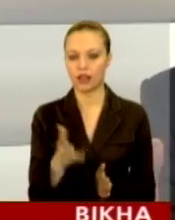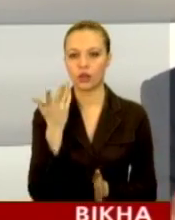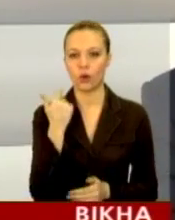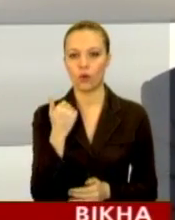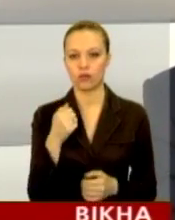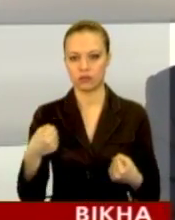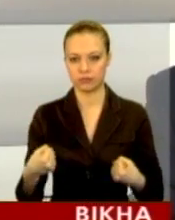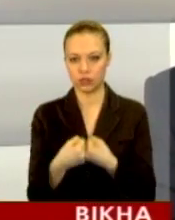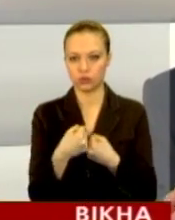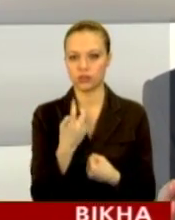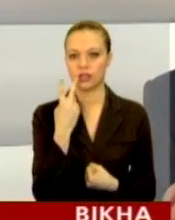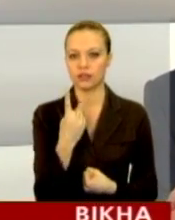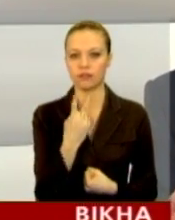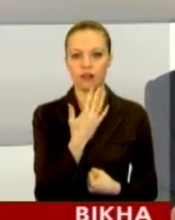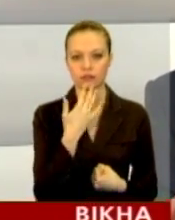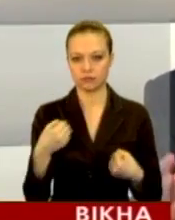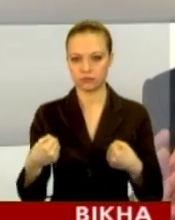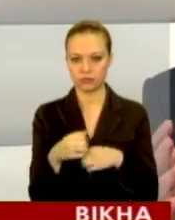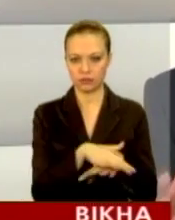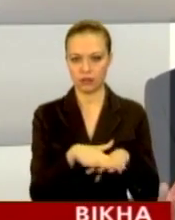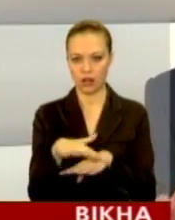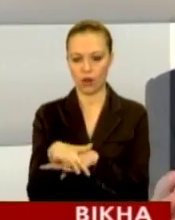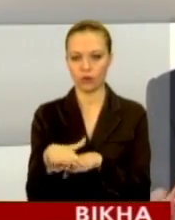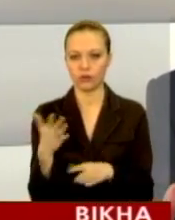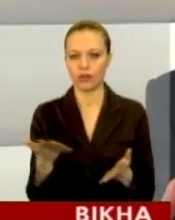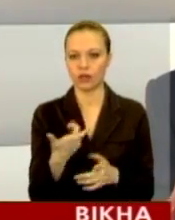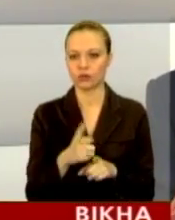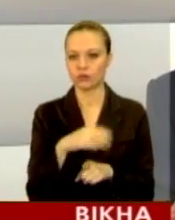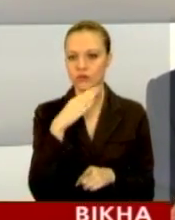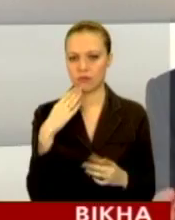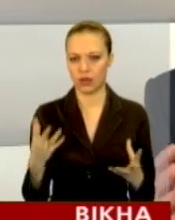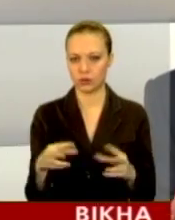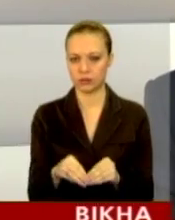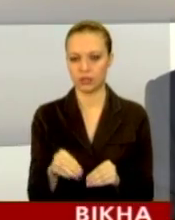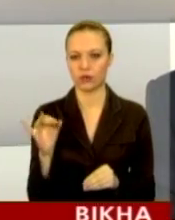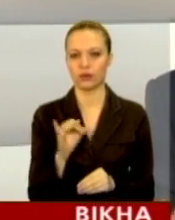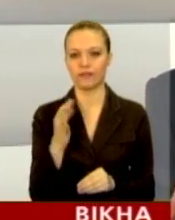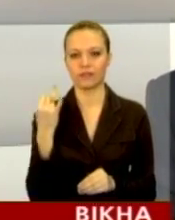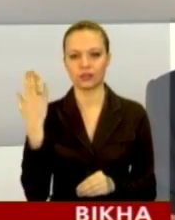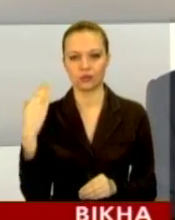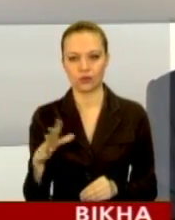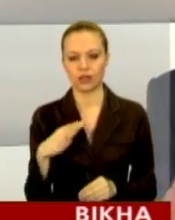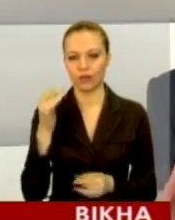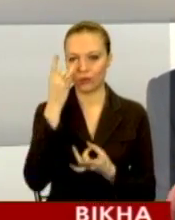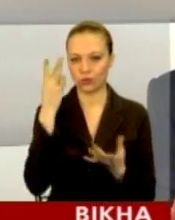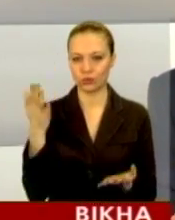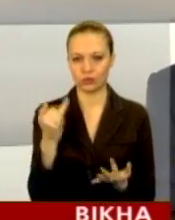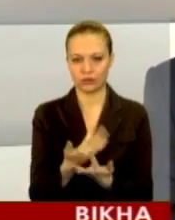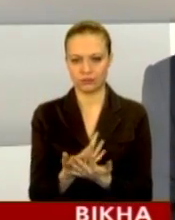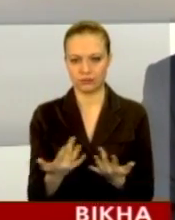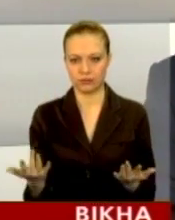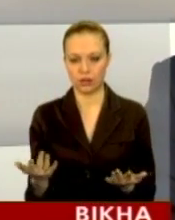коли зіткнуться два славянських народи, яких дуже багато спільного і в історії, і в культурі, і в